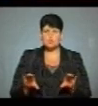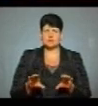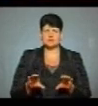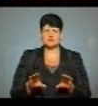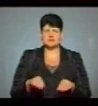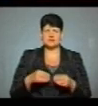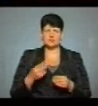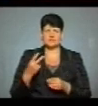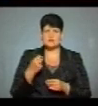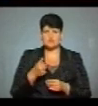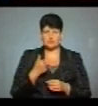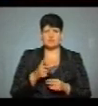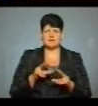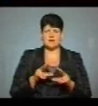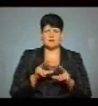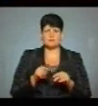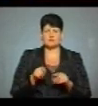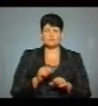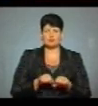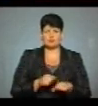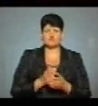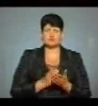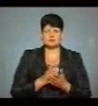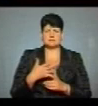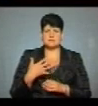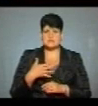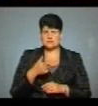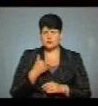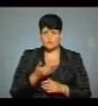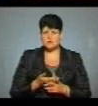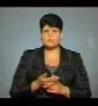дають мінімум 20 років гарантії, хоча реально вони можуть служити до 50 років за даним виробника.